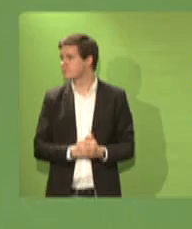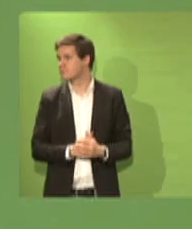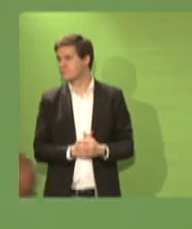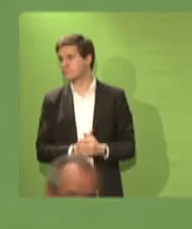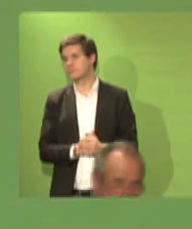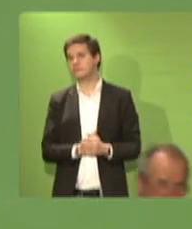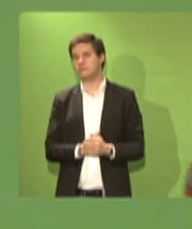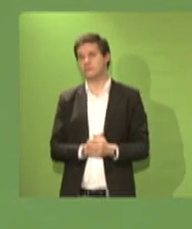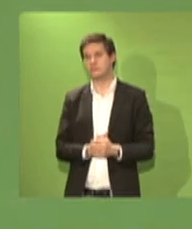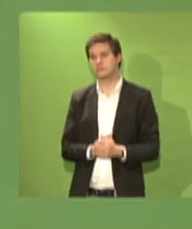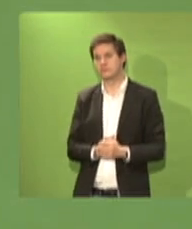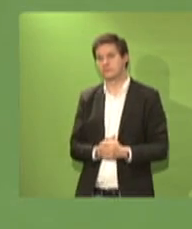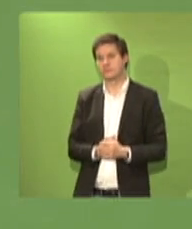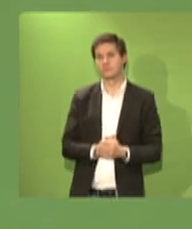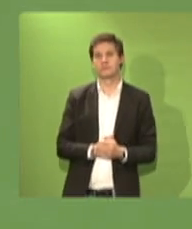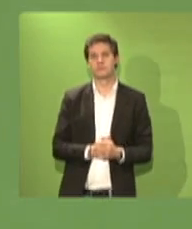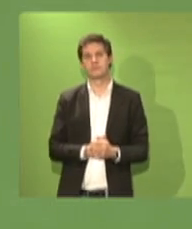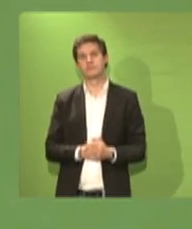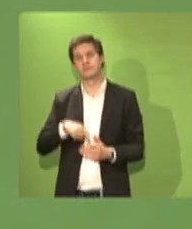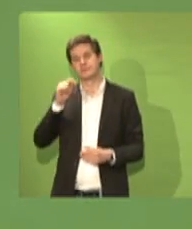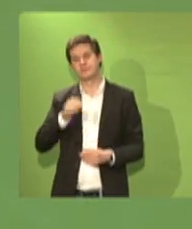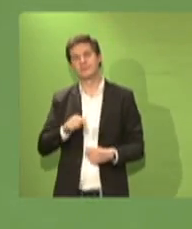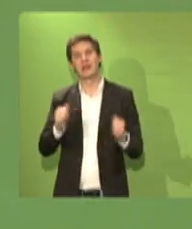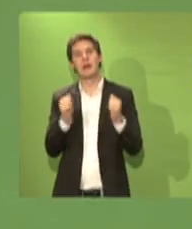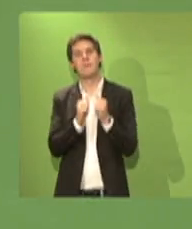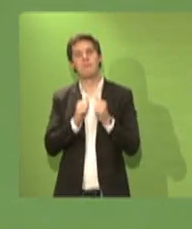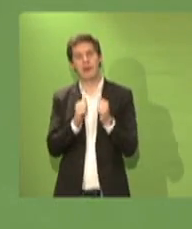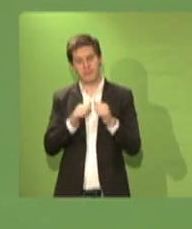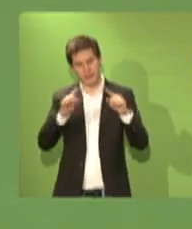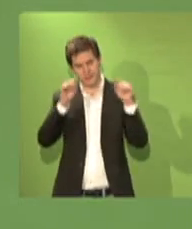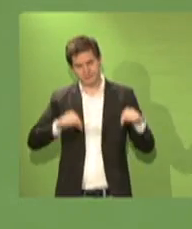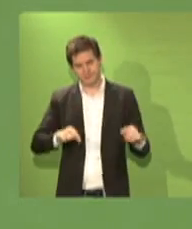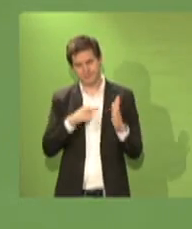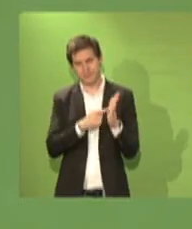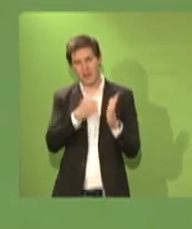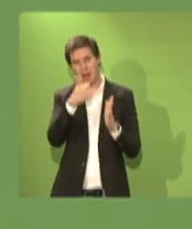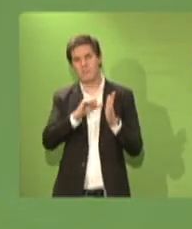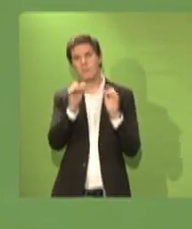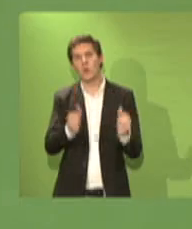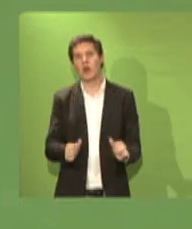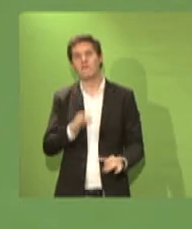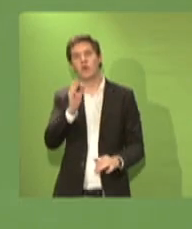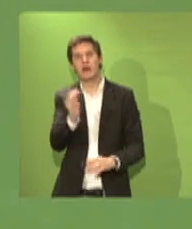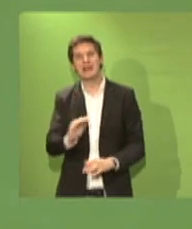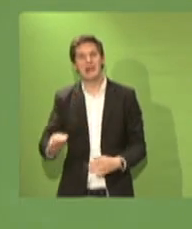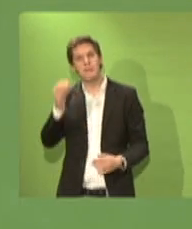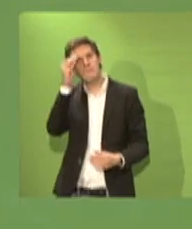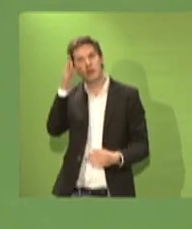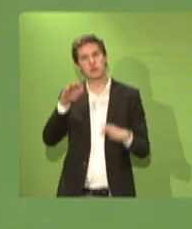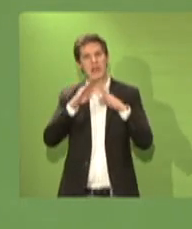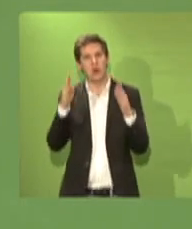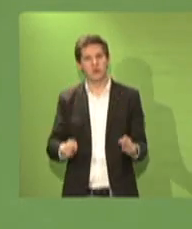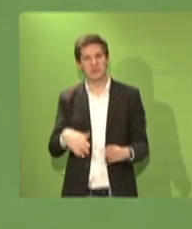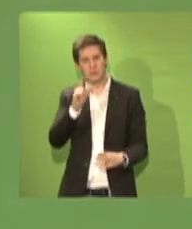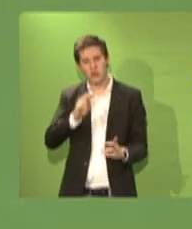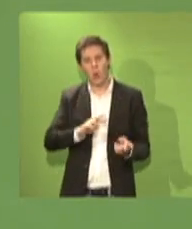In dem Papier ist ein Modell der Kinderbildungshäuser angesprochen für ein besseres Gelingen der Übergänge